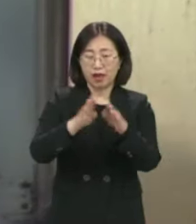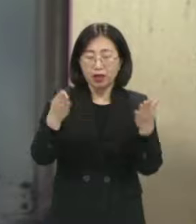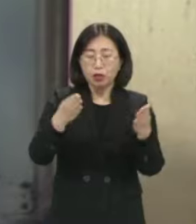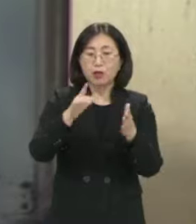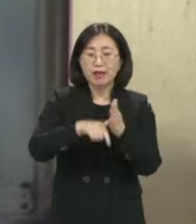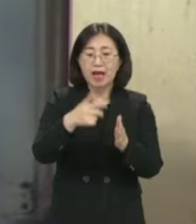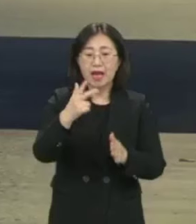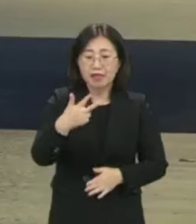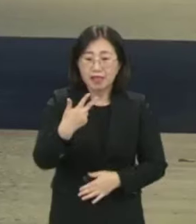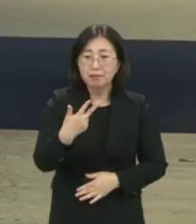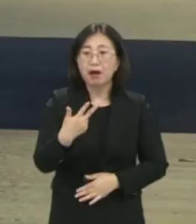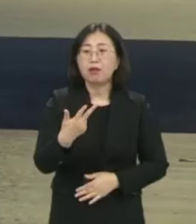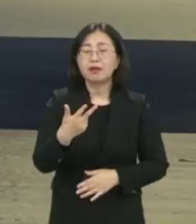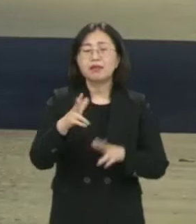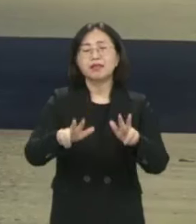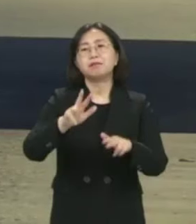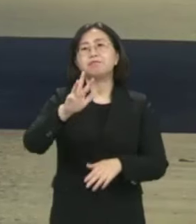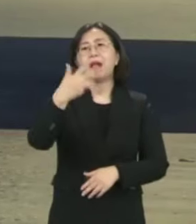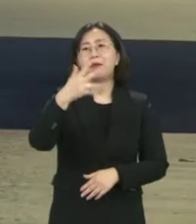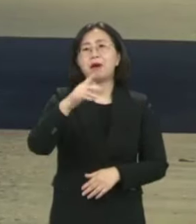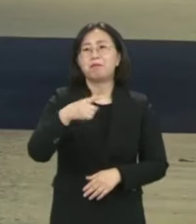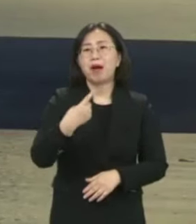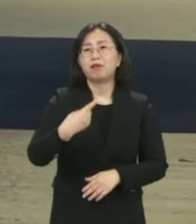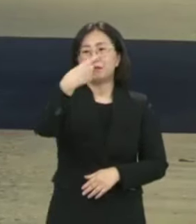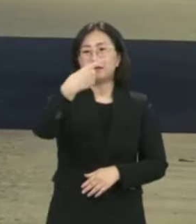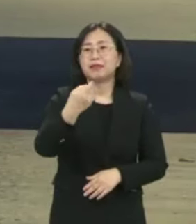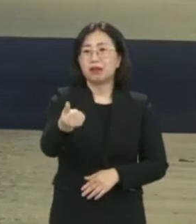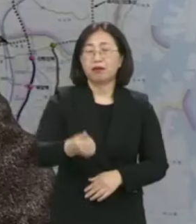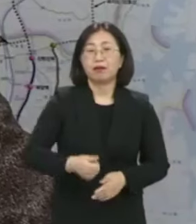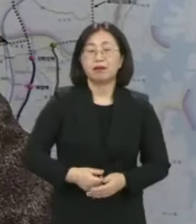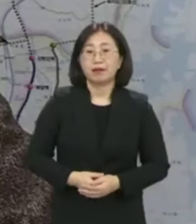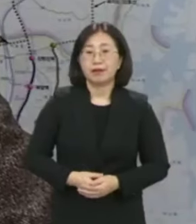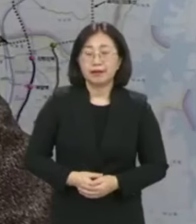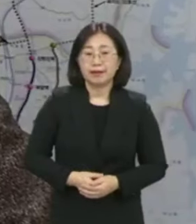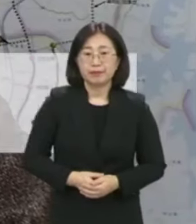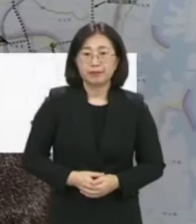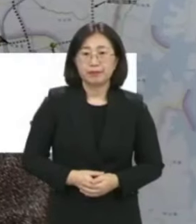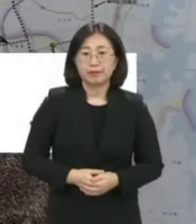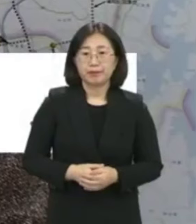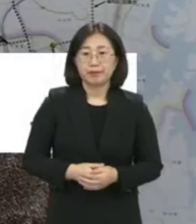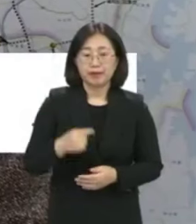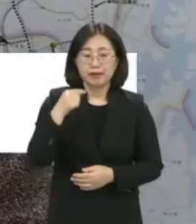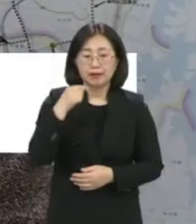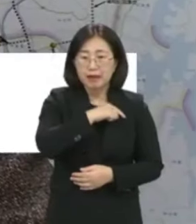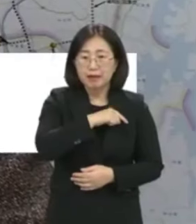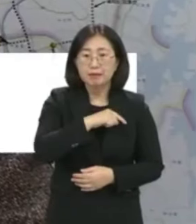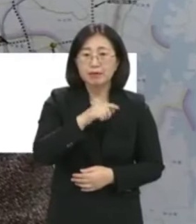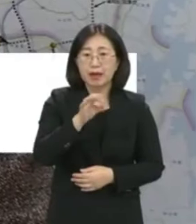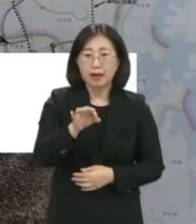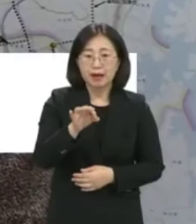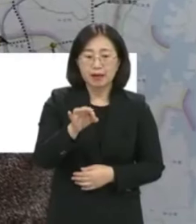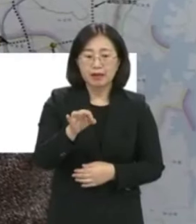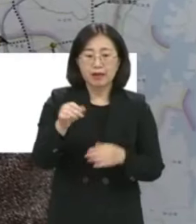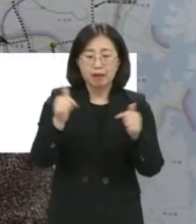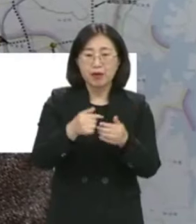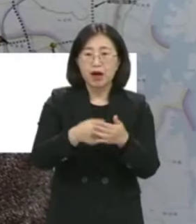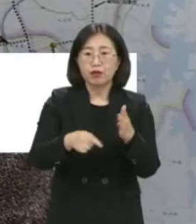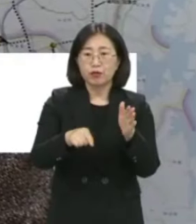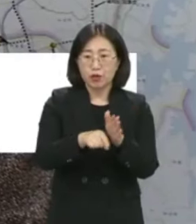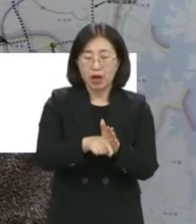700원이 있던 요금이 현재 800원이 상황입니다 채무액을 감소하기 위해서 요금을 현실화를 계획하고 있는데요